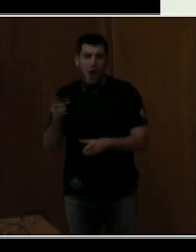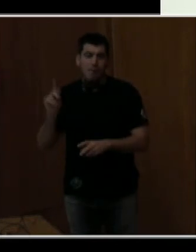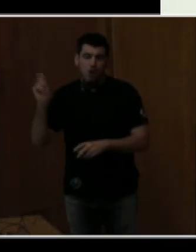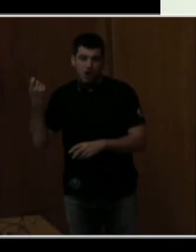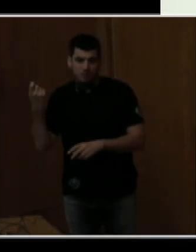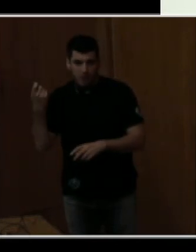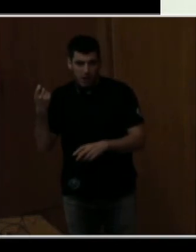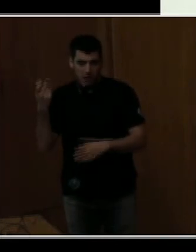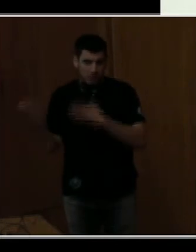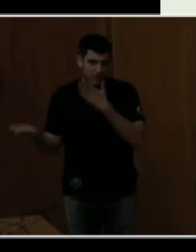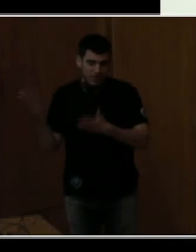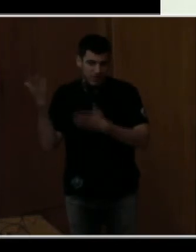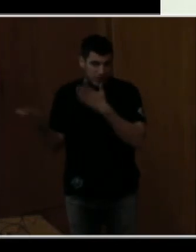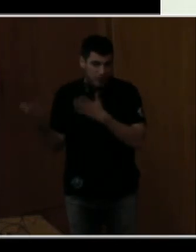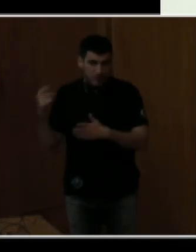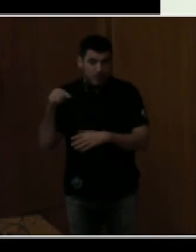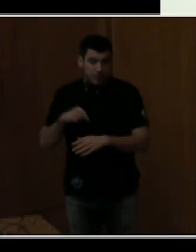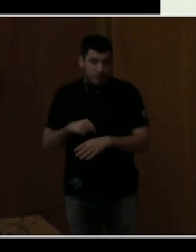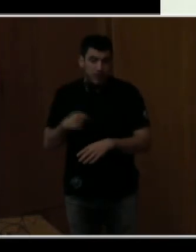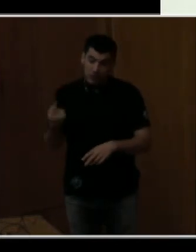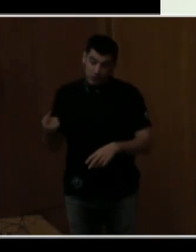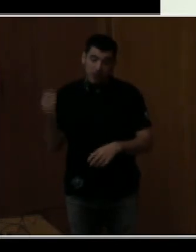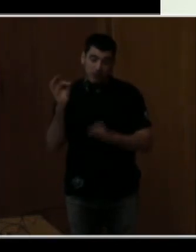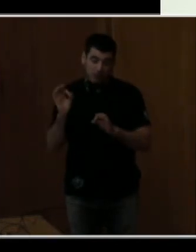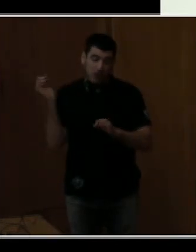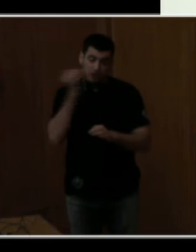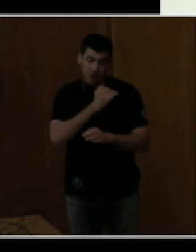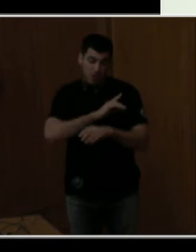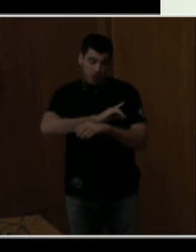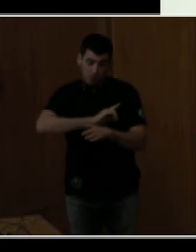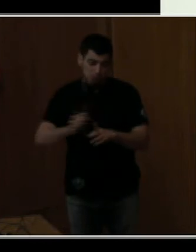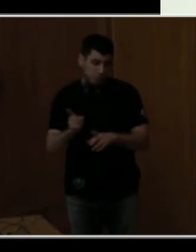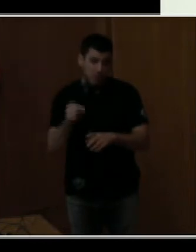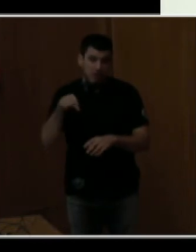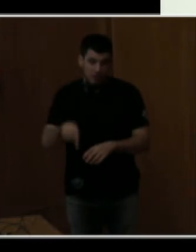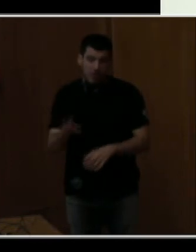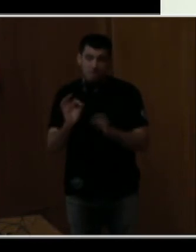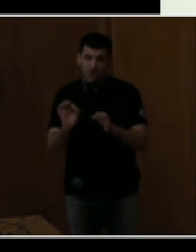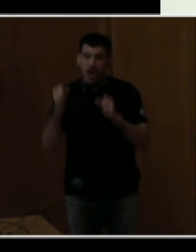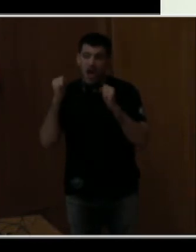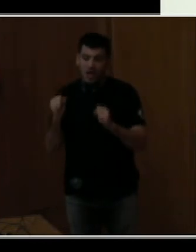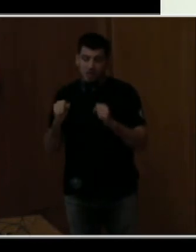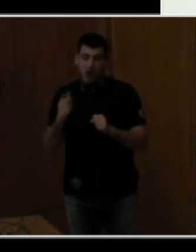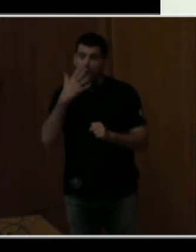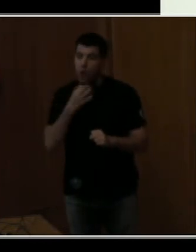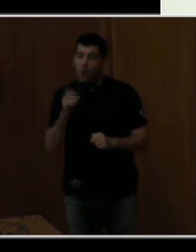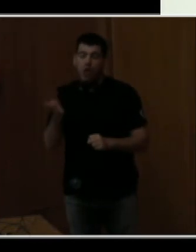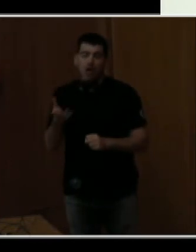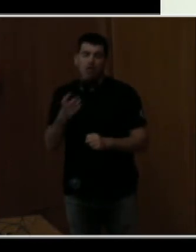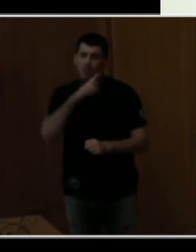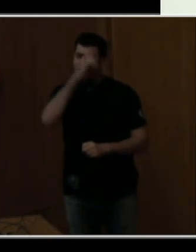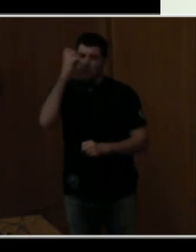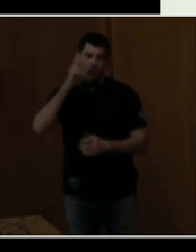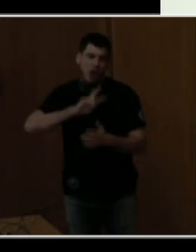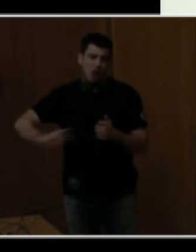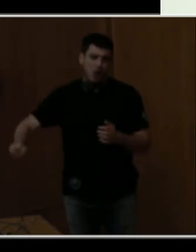ταχύτητες που επιτυχάνουμε. Και ένα άλλο θέμα επίσης είναι και θέμα ασφάλειας, ότι είναι πιο δύσκολες οι υποκλοπές σε